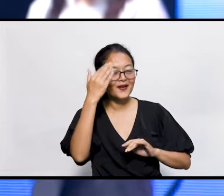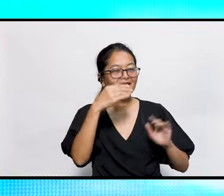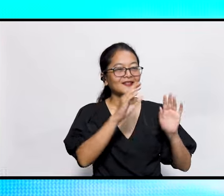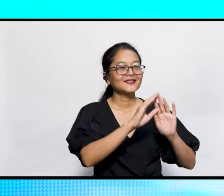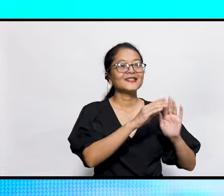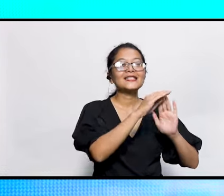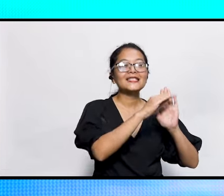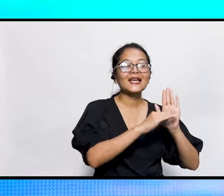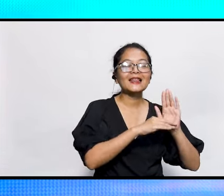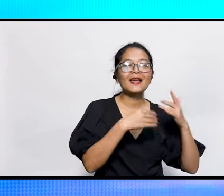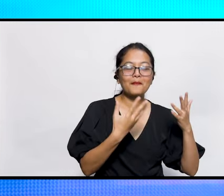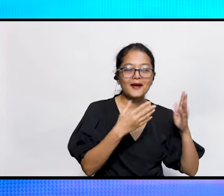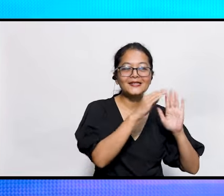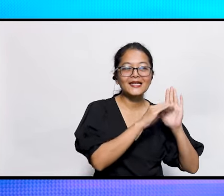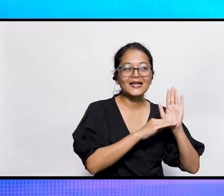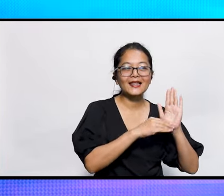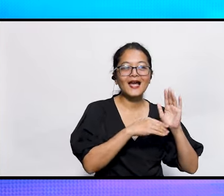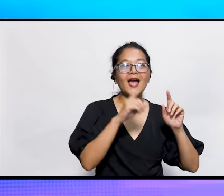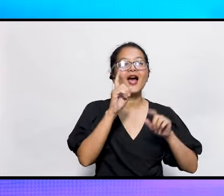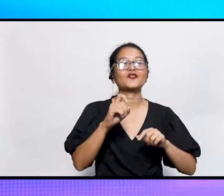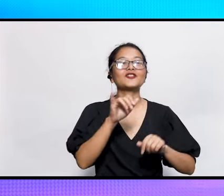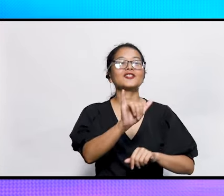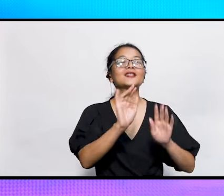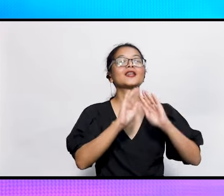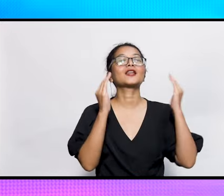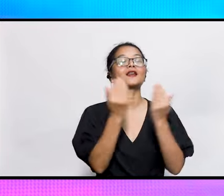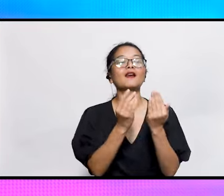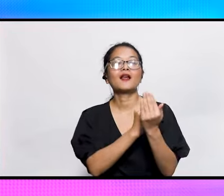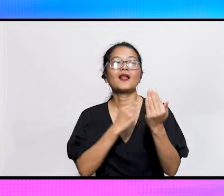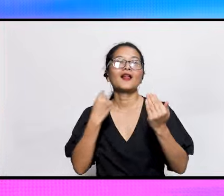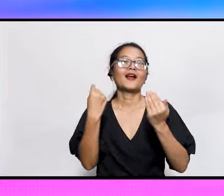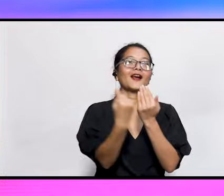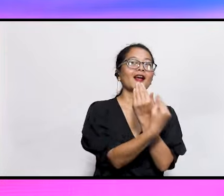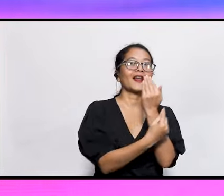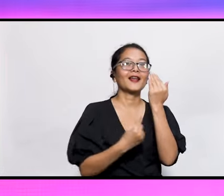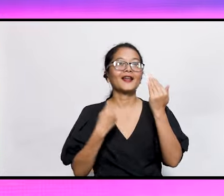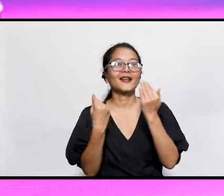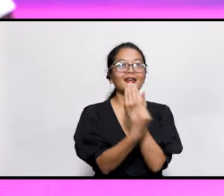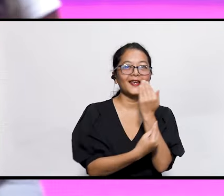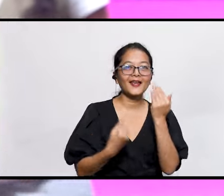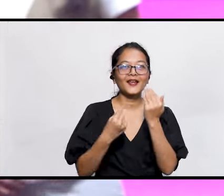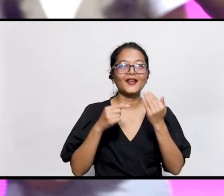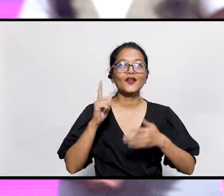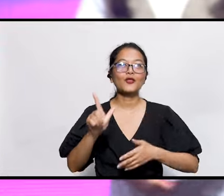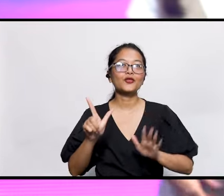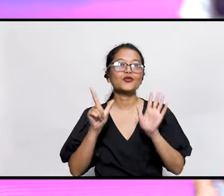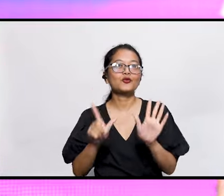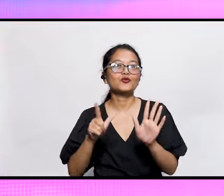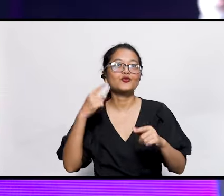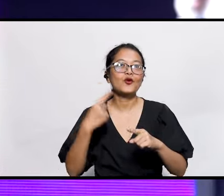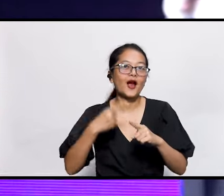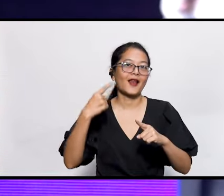keliling tu kali ingat tu ya Carik tu teman dalam aikanda SH